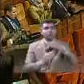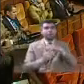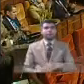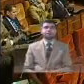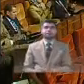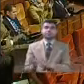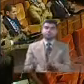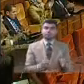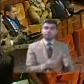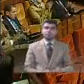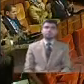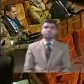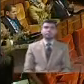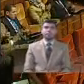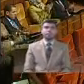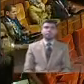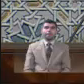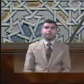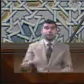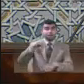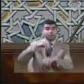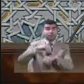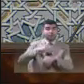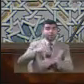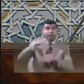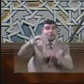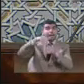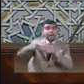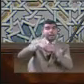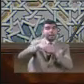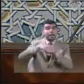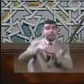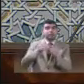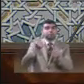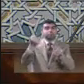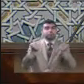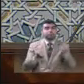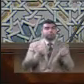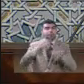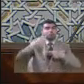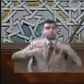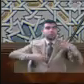الوقت. كلمة لفريق الأصالة والمعاصرة في حدود دقيقة.